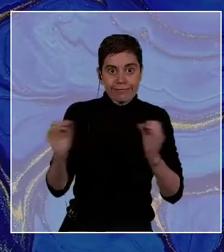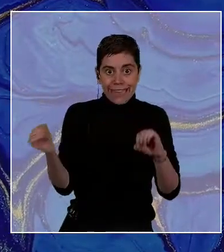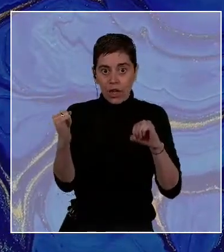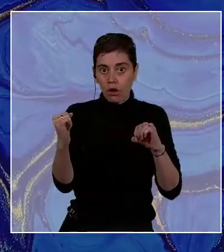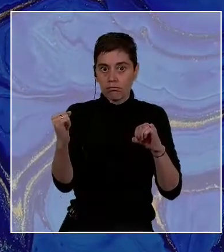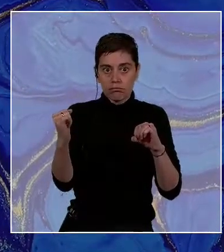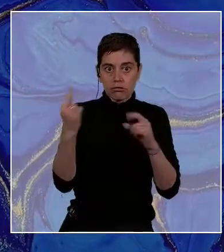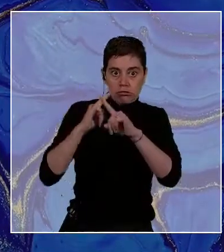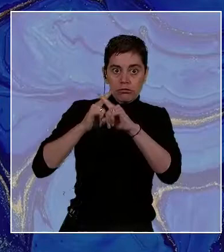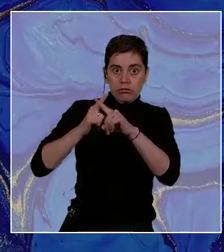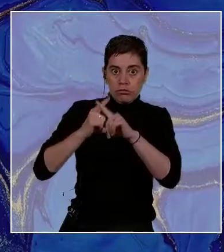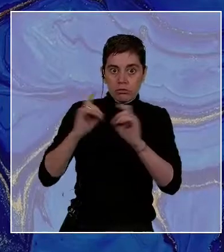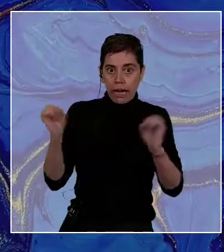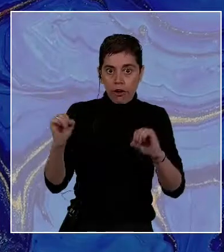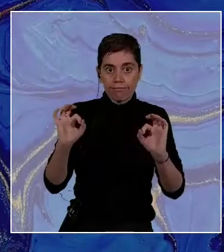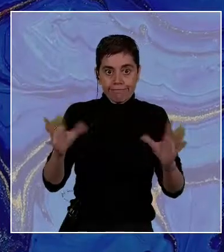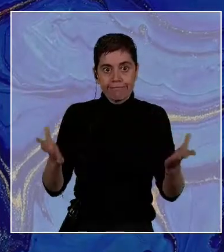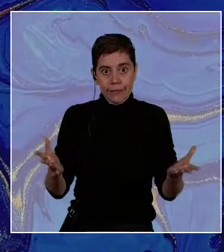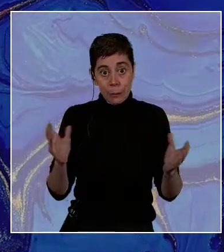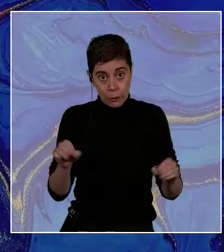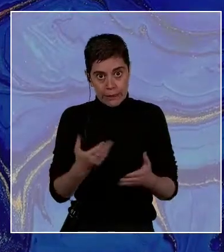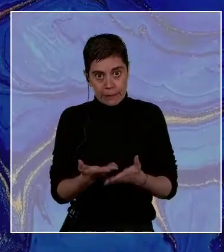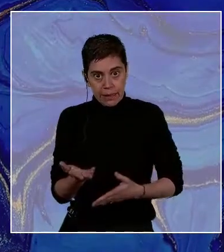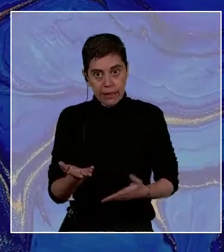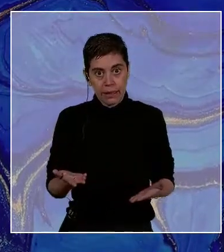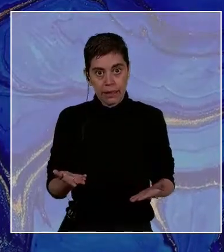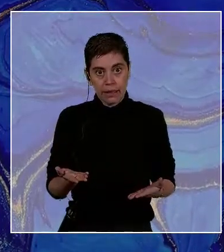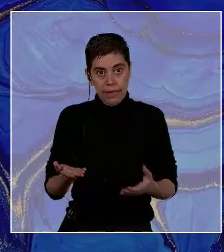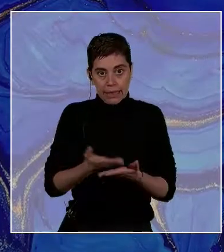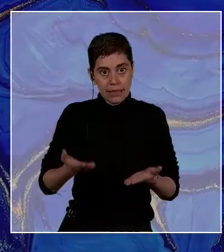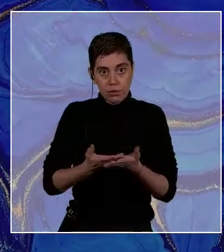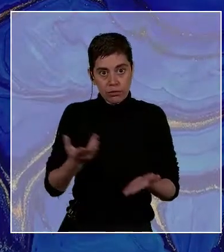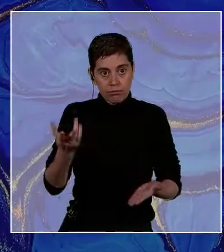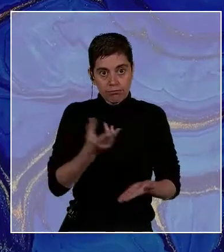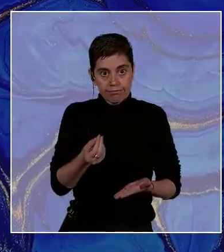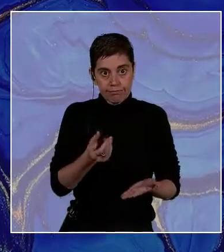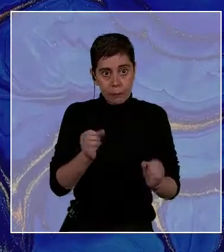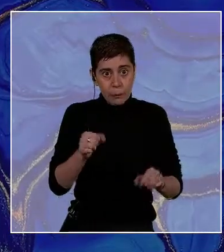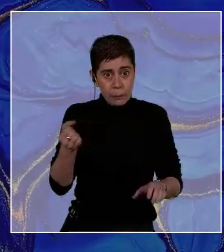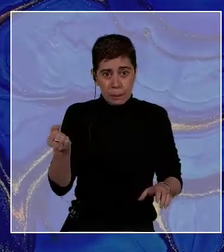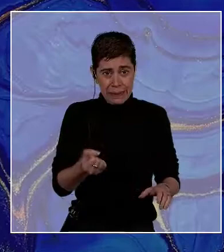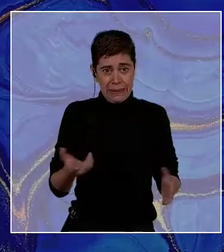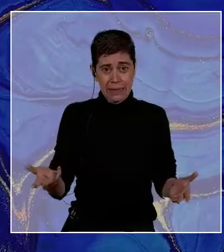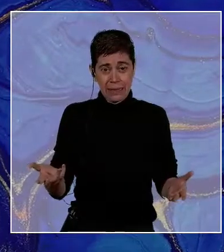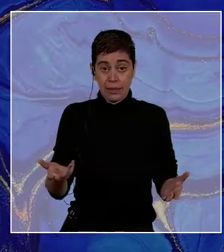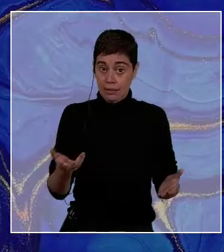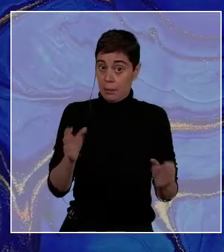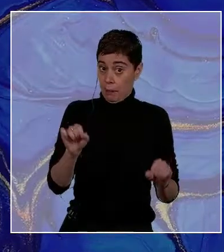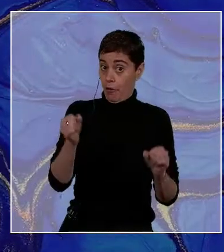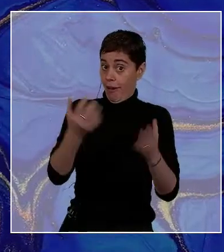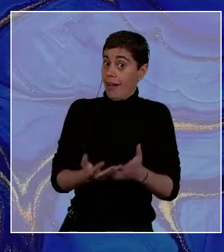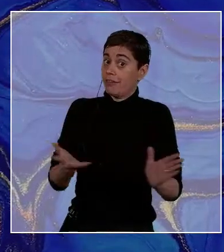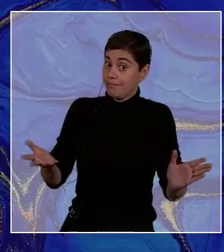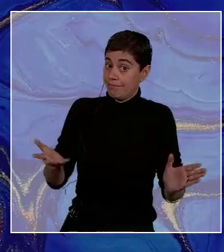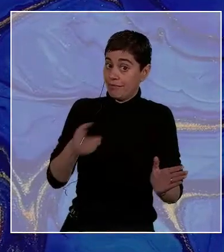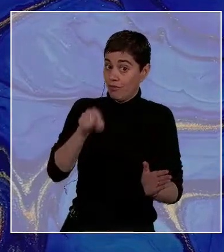qui n'arrange pas les choses du tout. Cela ne fait qu'aggraver la situation, mais il faut nous préparer à cette éventualité. Puis il y a